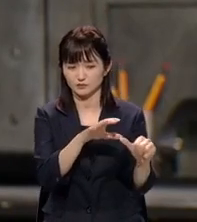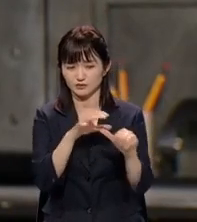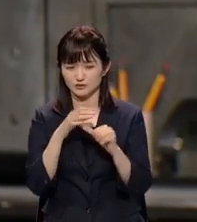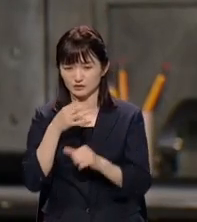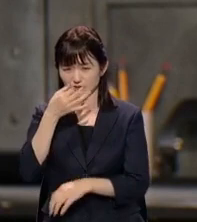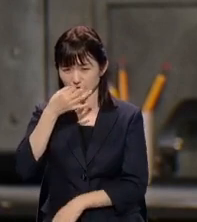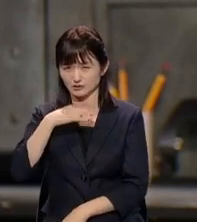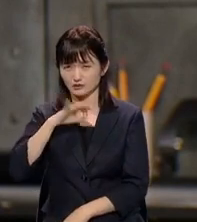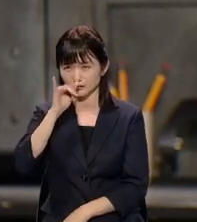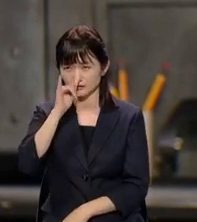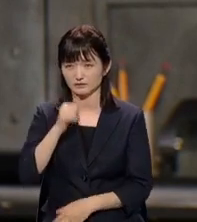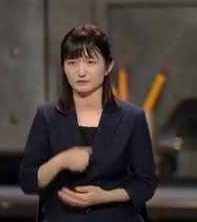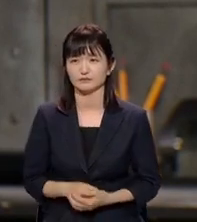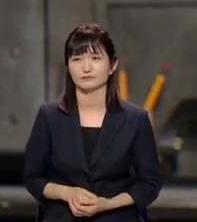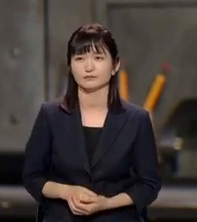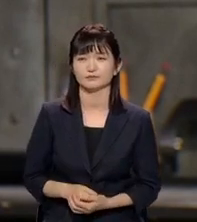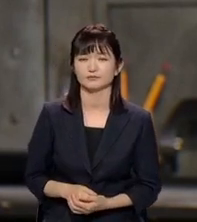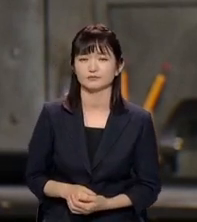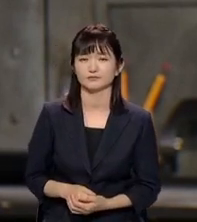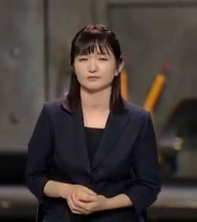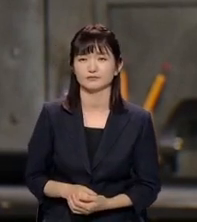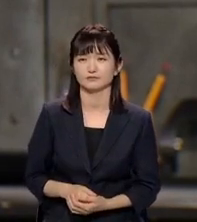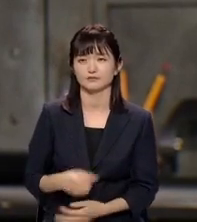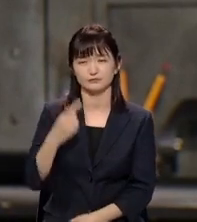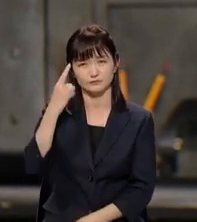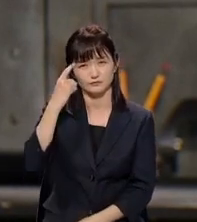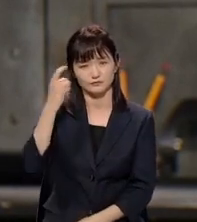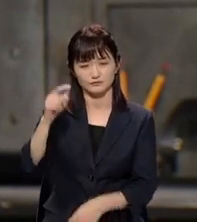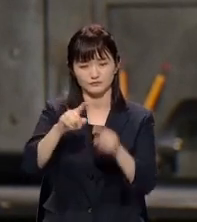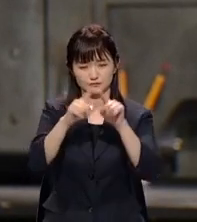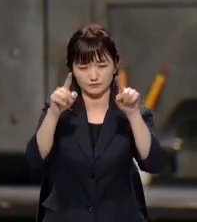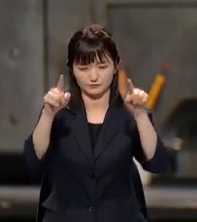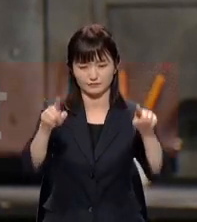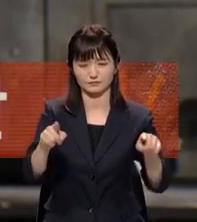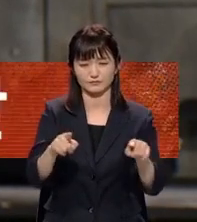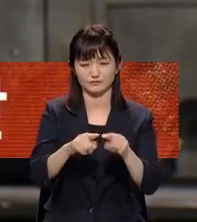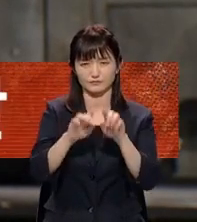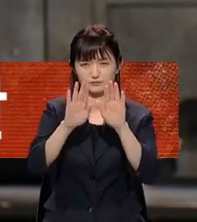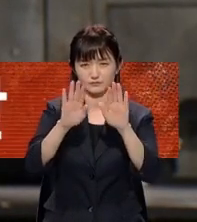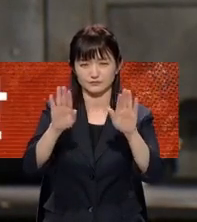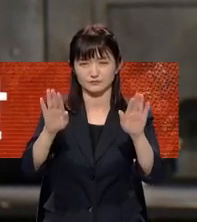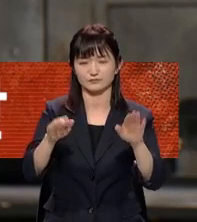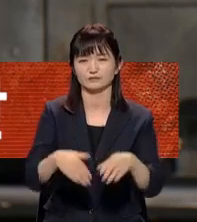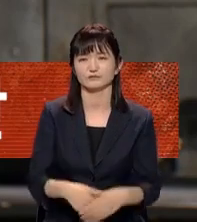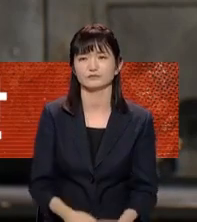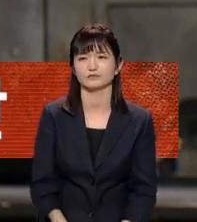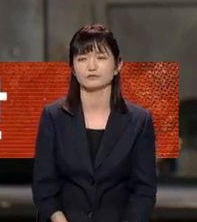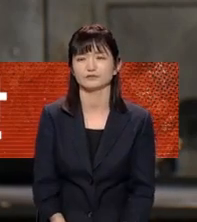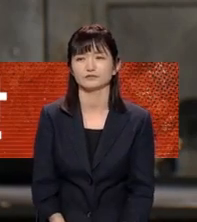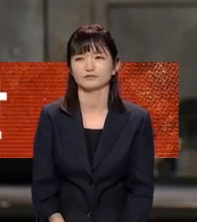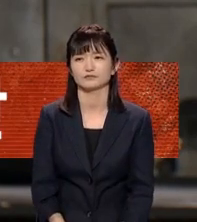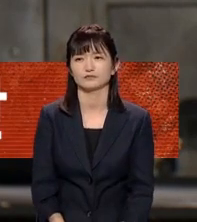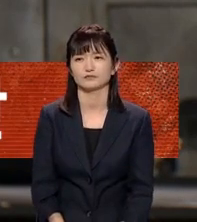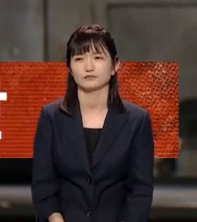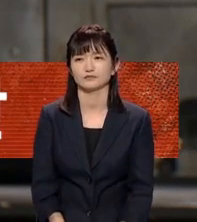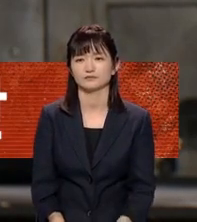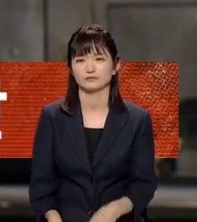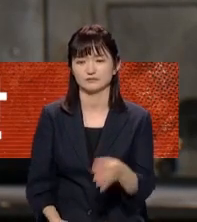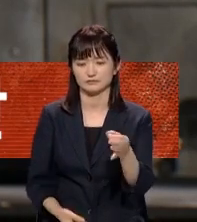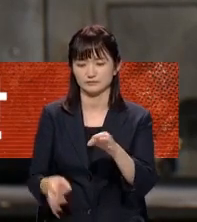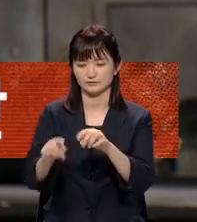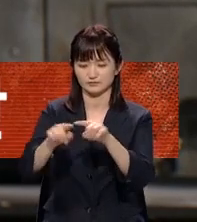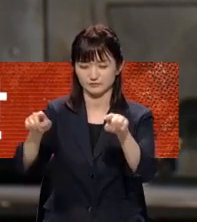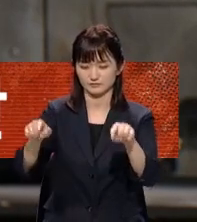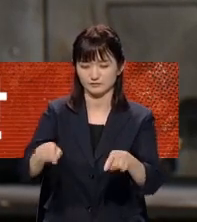또 추모 포스트잇까지 회생했다고 하는데 경찰에 출장에서 현장에서 그 목마를 수거하도록 조치를 취했더니